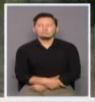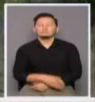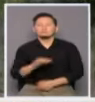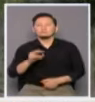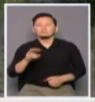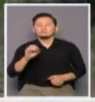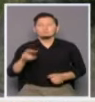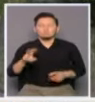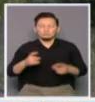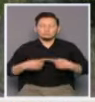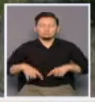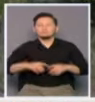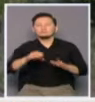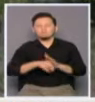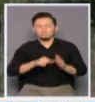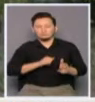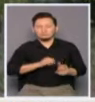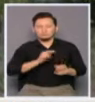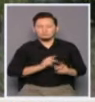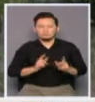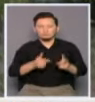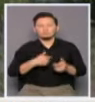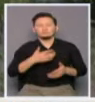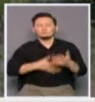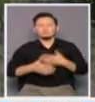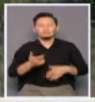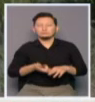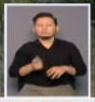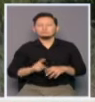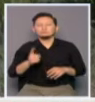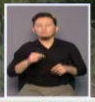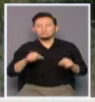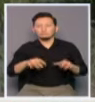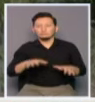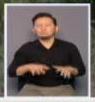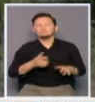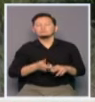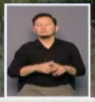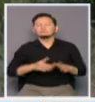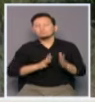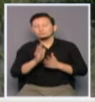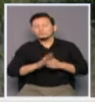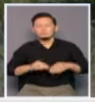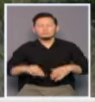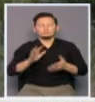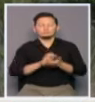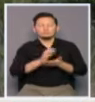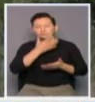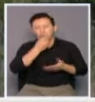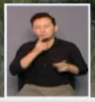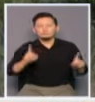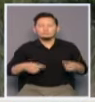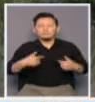жасағында алғашқы жұмыс жасауым. Бұл жұмысқа кіргеніме өте қуаныштымын. Өйткені бұнда ауданымыздың көркейіп көгалдандырып, абаттандыру